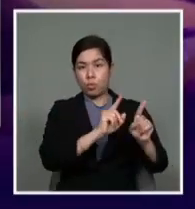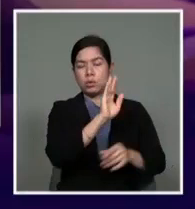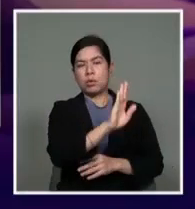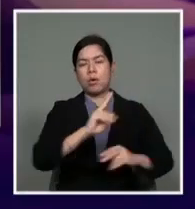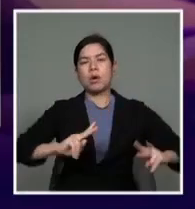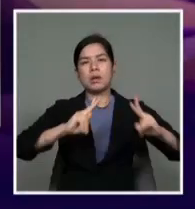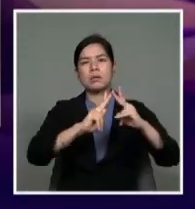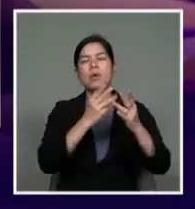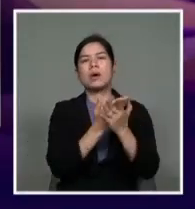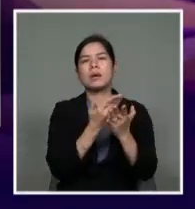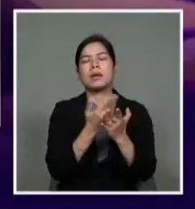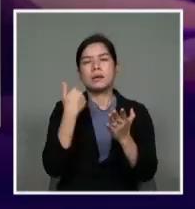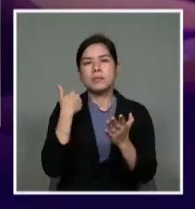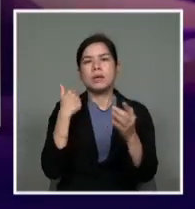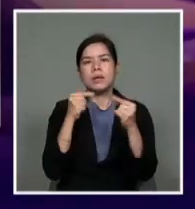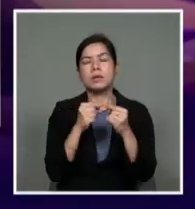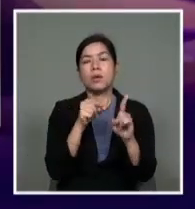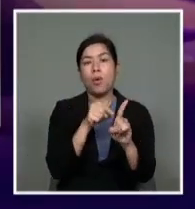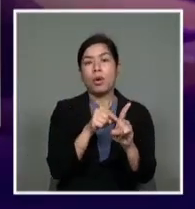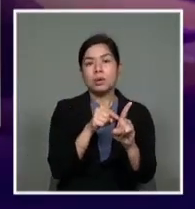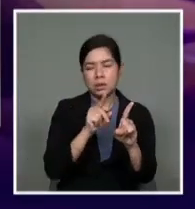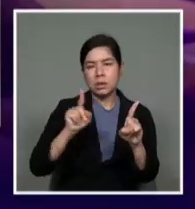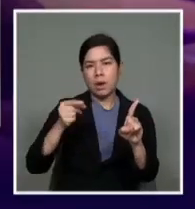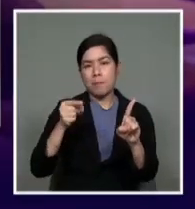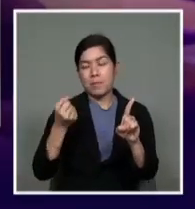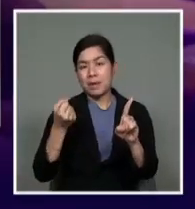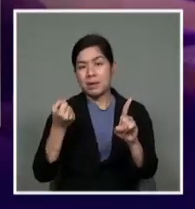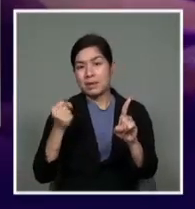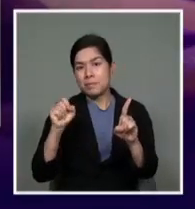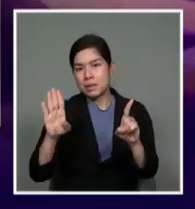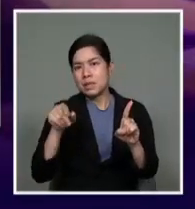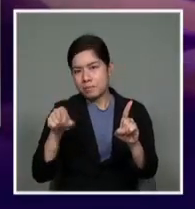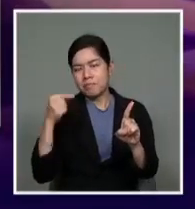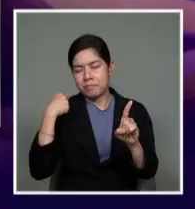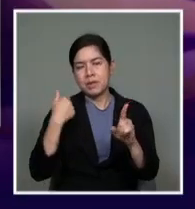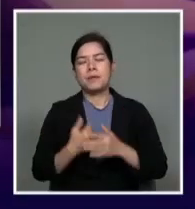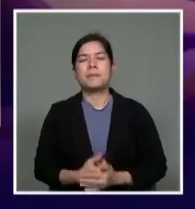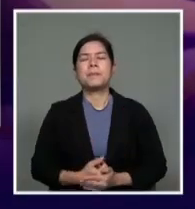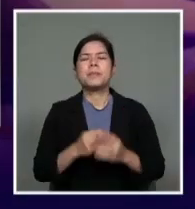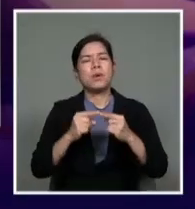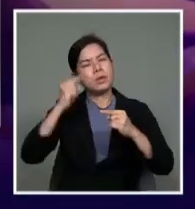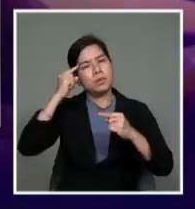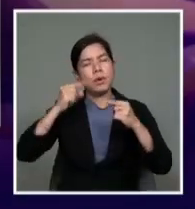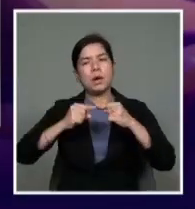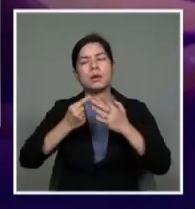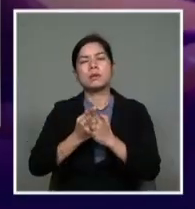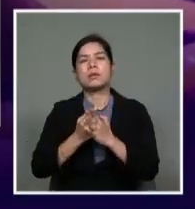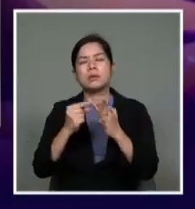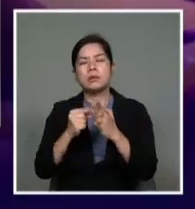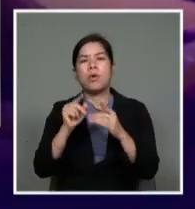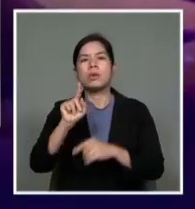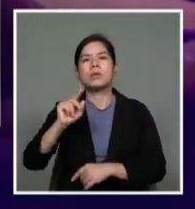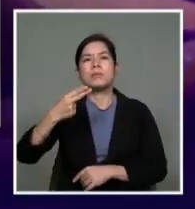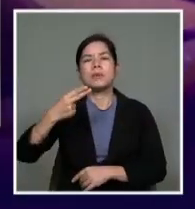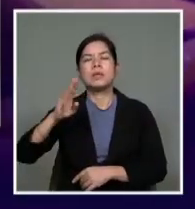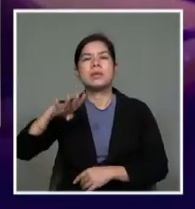ทุนอยู่หุ้นละ14บาทเท่ากับว่ากระทรวงการคลังจะเสียหายจากการลดทุนครั้งนี้ประมาณ 14,000 ล้านบาทนะ